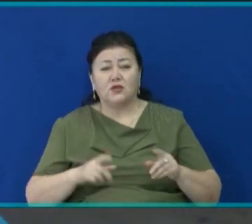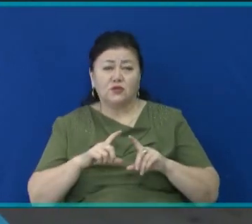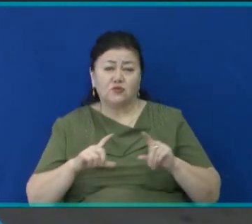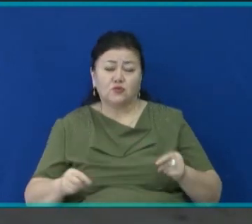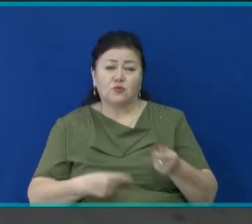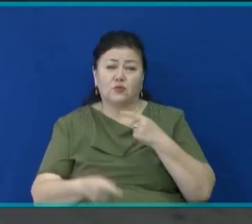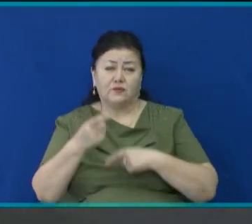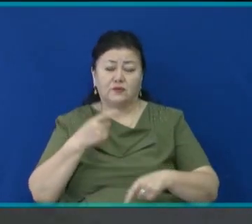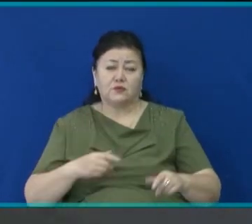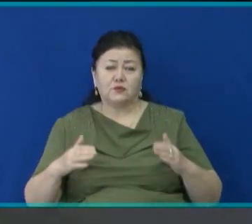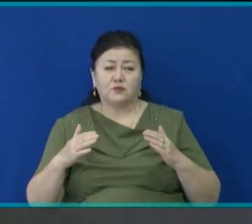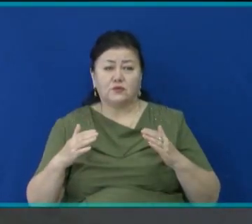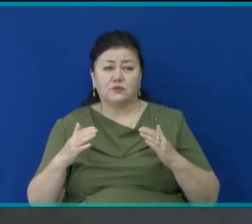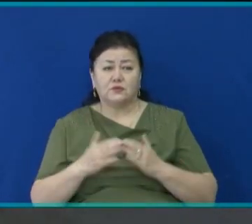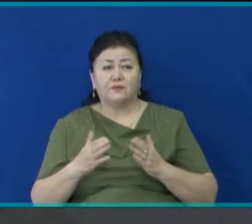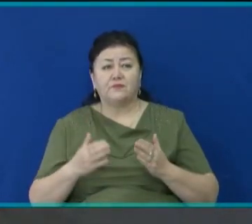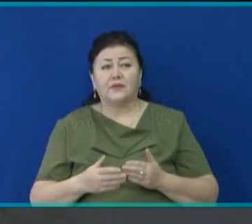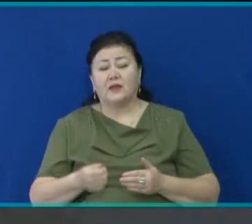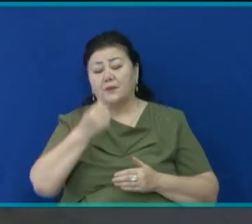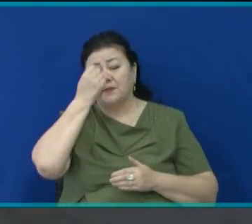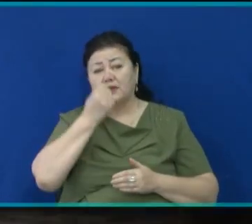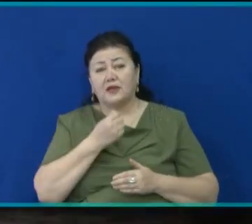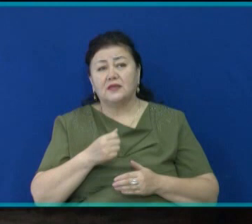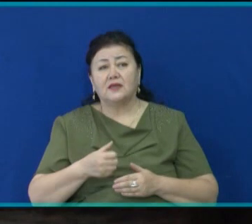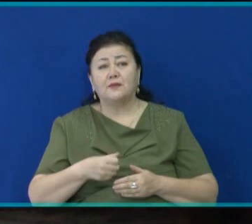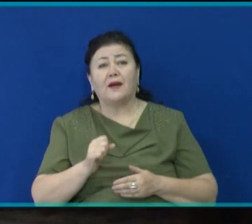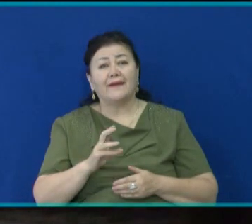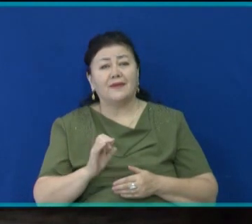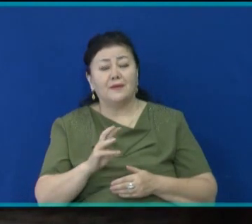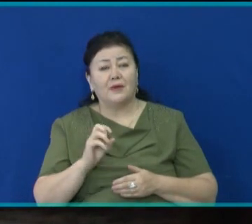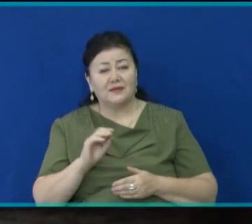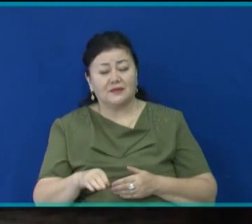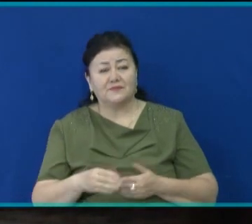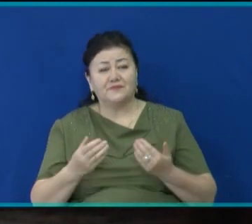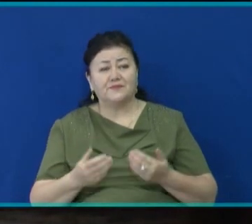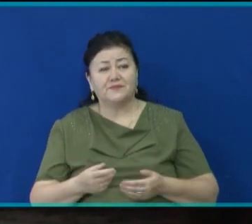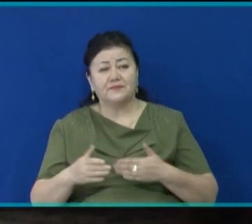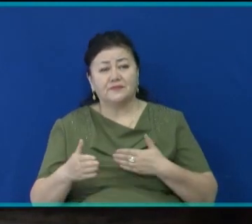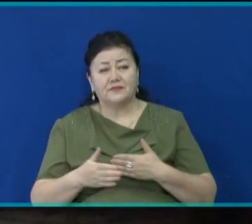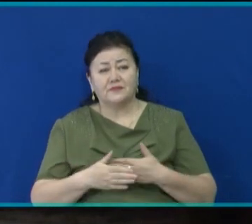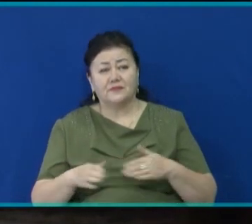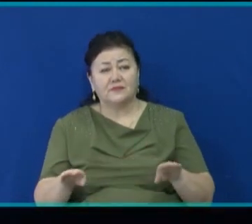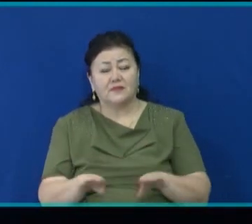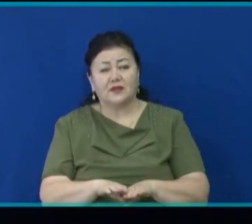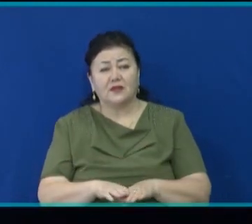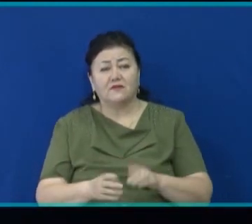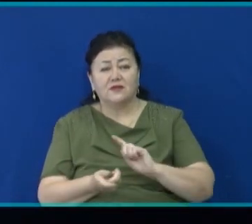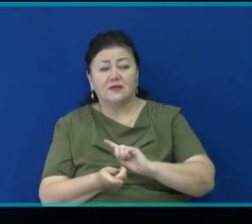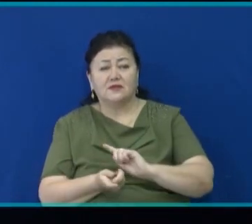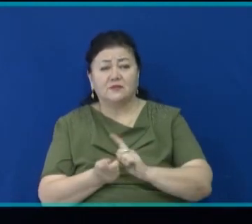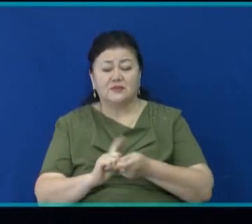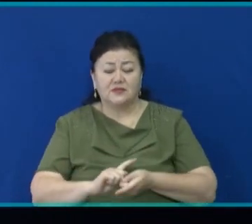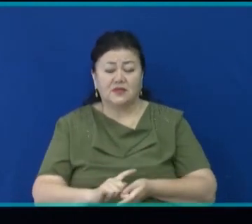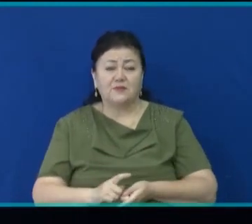Большое спасибо хочу сказать акиму города за проведенную работу. Мы рады. Наряду с этим в городе также производится замена старых ламп на